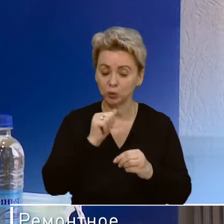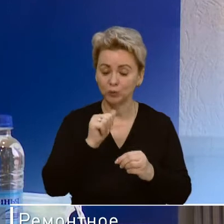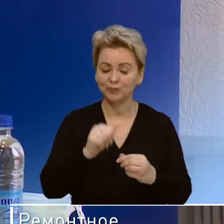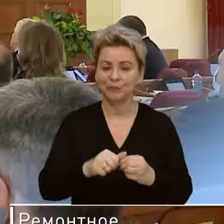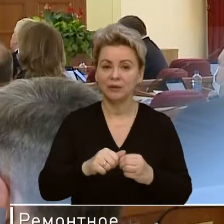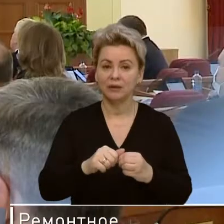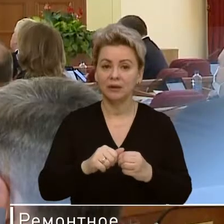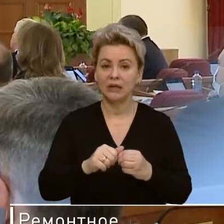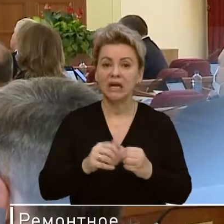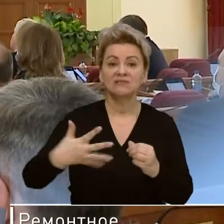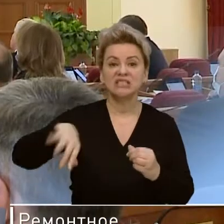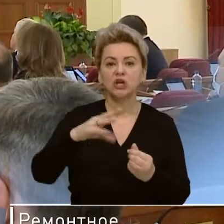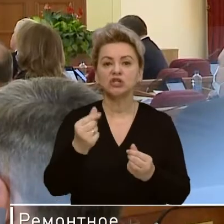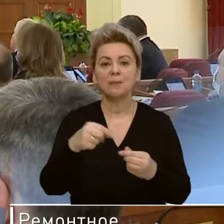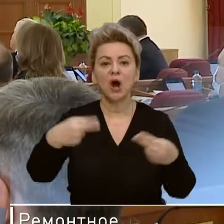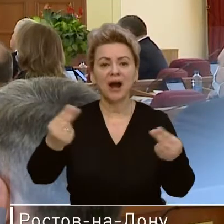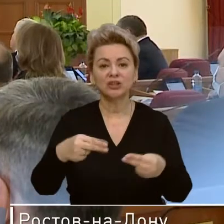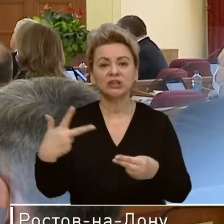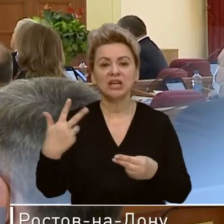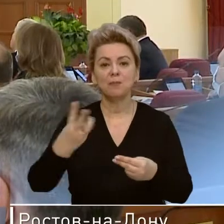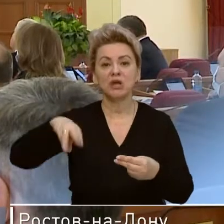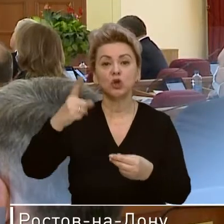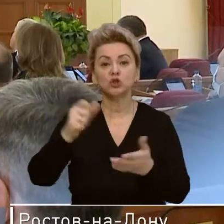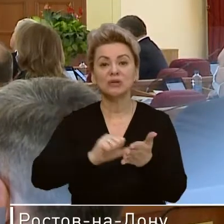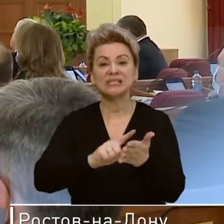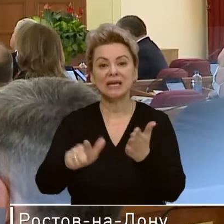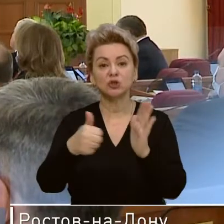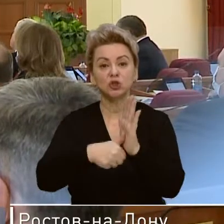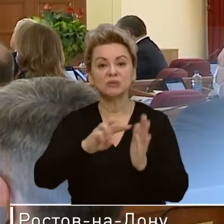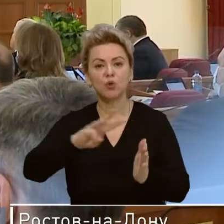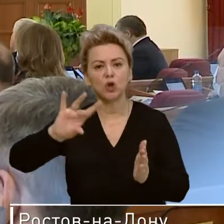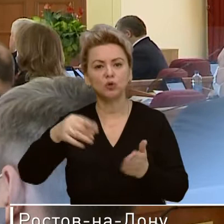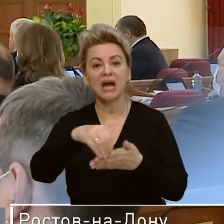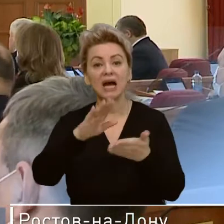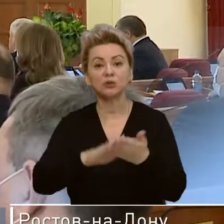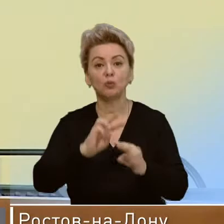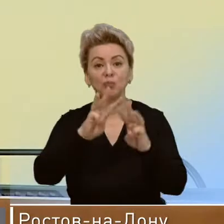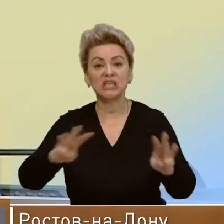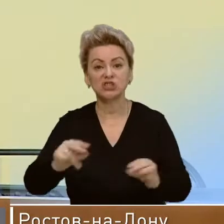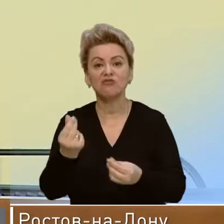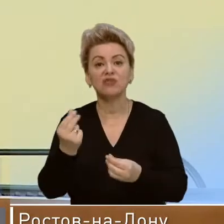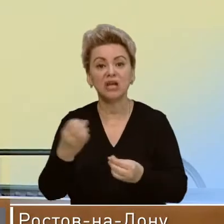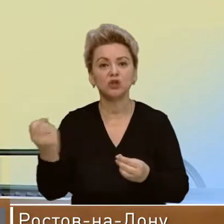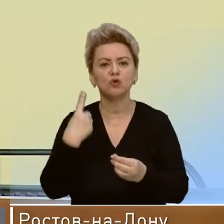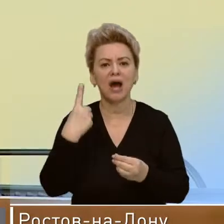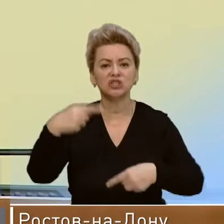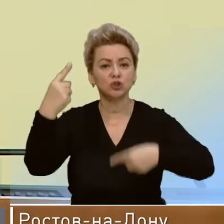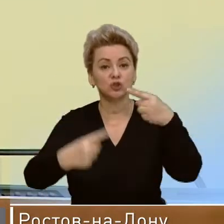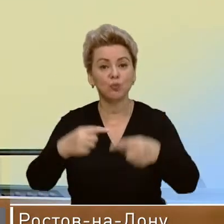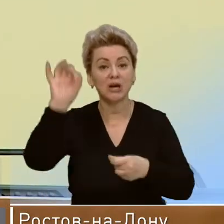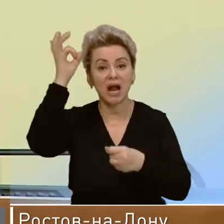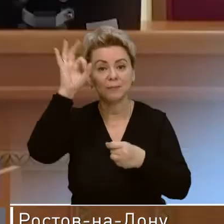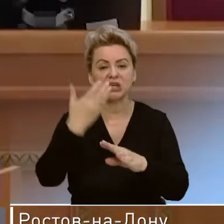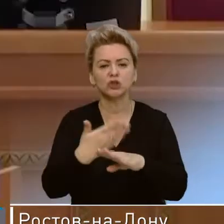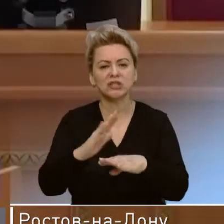2021 году. Вся сумма по контракту 3 миллиарда 176 миллионов рублей, отмечает министр финансов. Еще один спор –